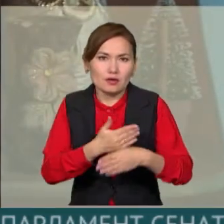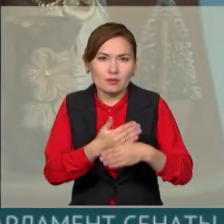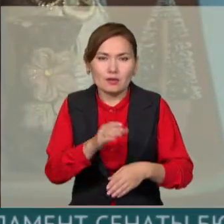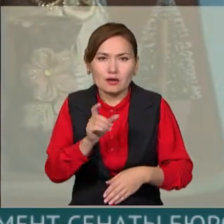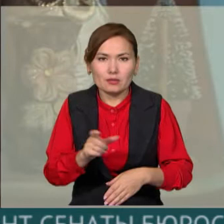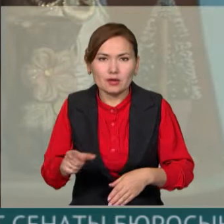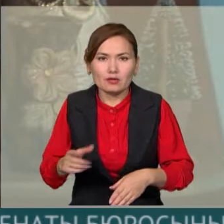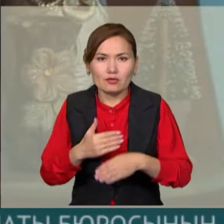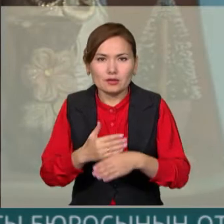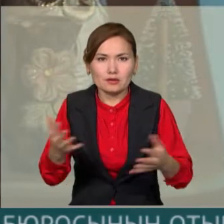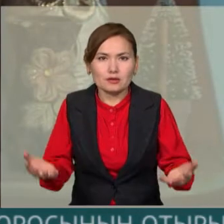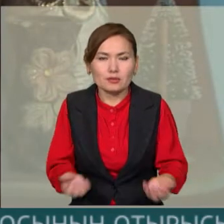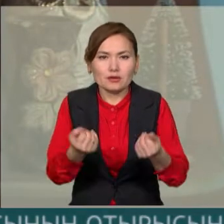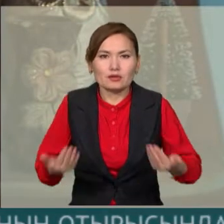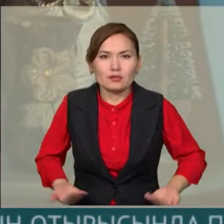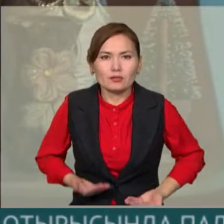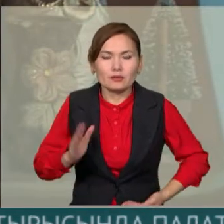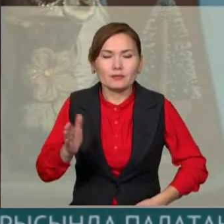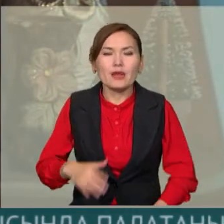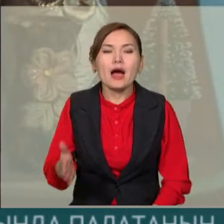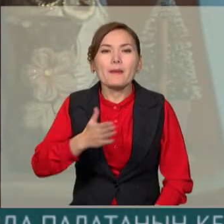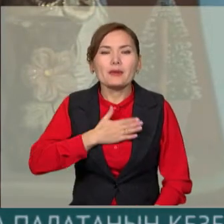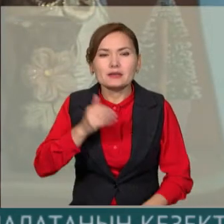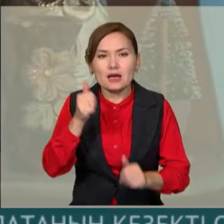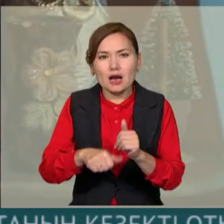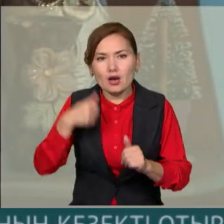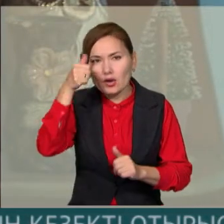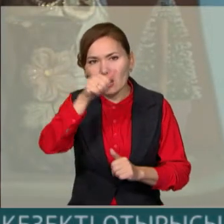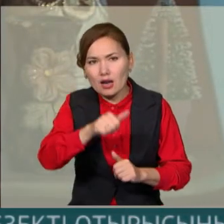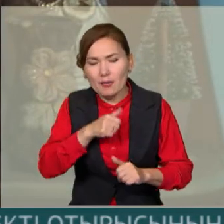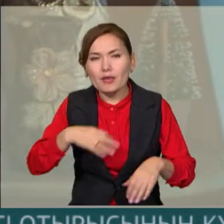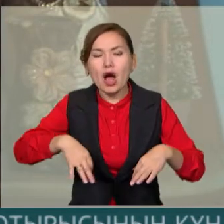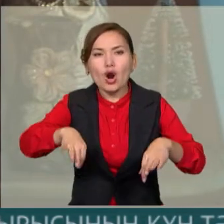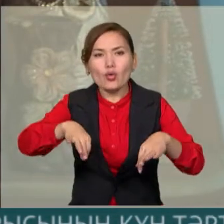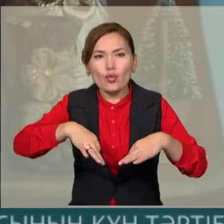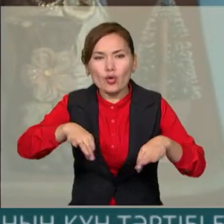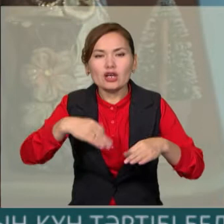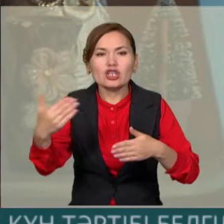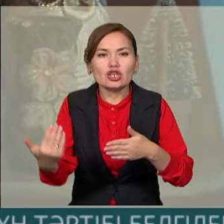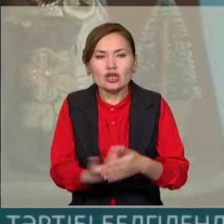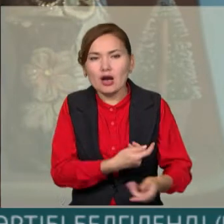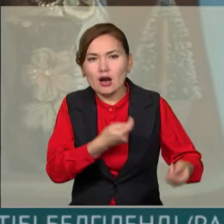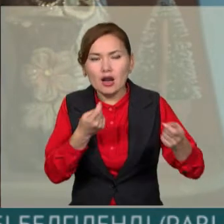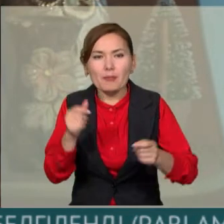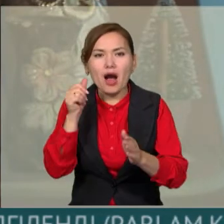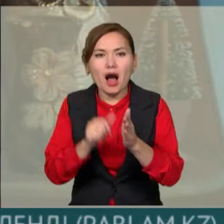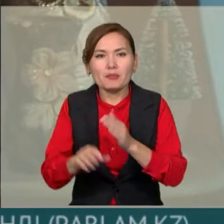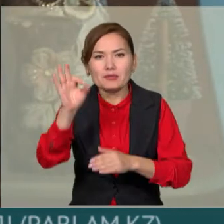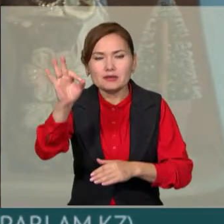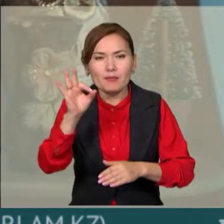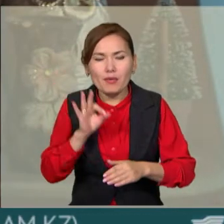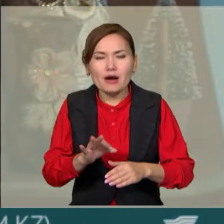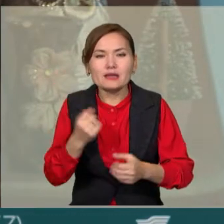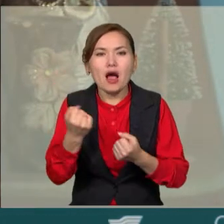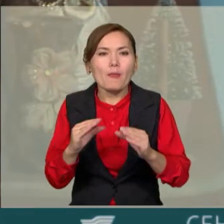Ежегодно мы обновляем автомобили. Біз жыл сайын көліктерімізді жаңалап тұрамыз. Дегенмен бүгінгі 60% ескірген. Ал жаңа